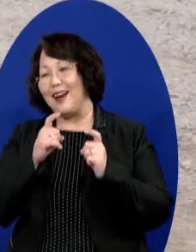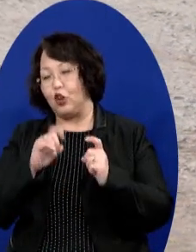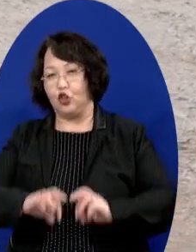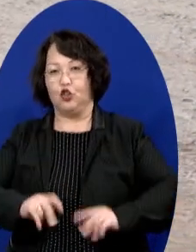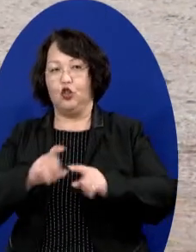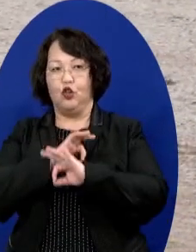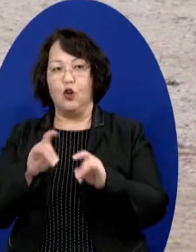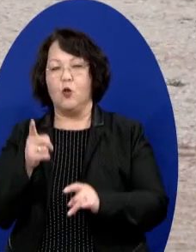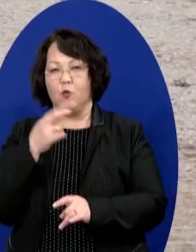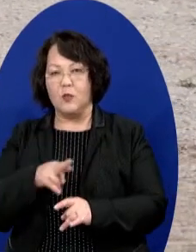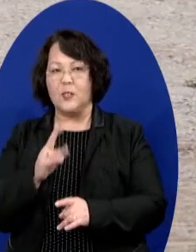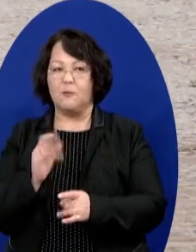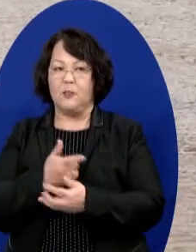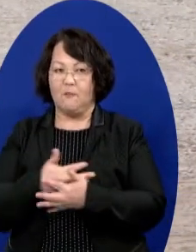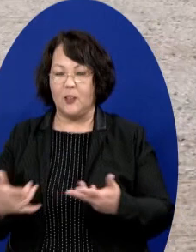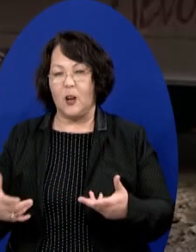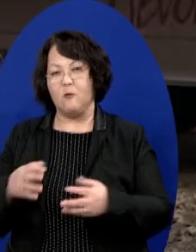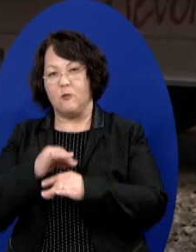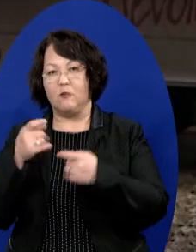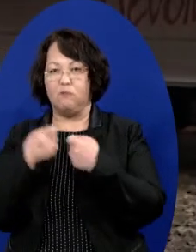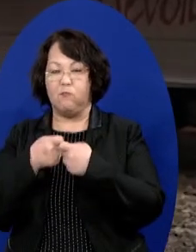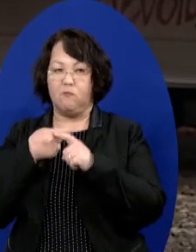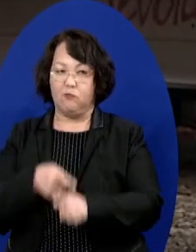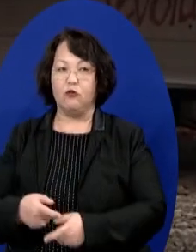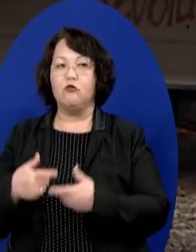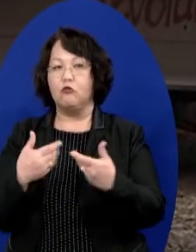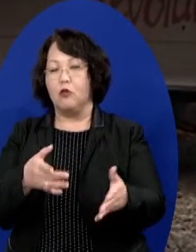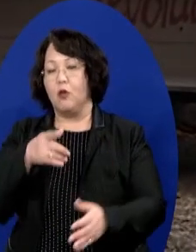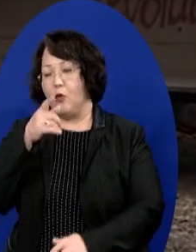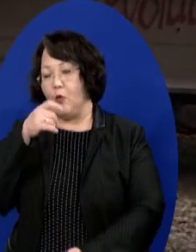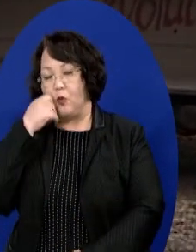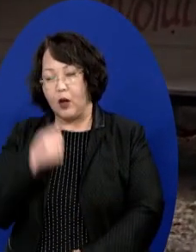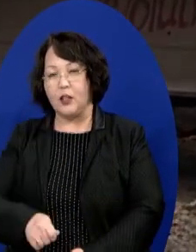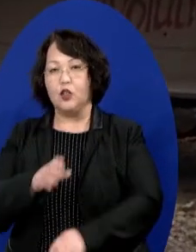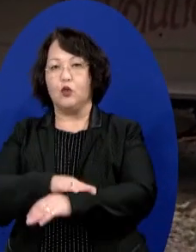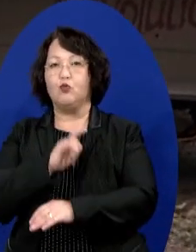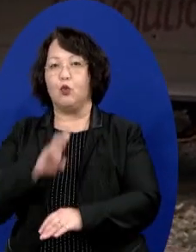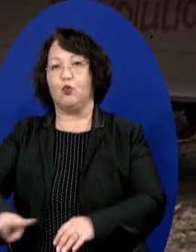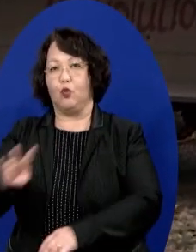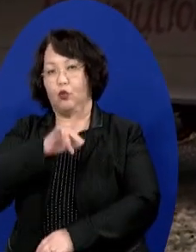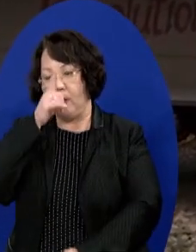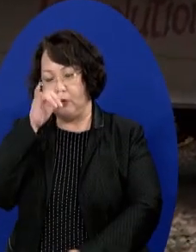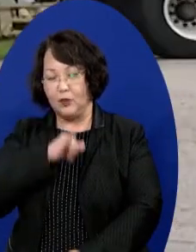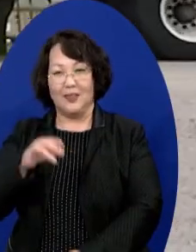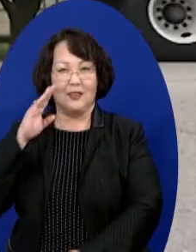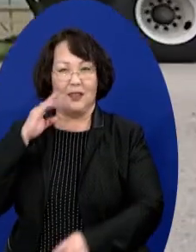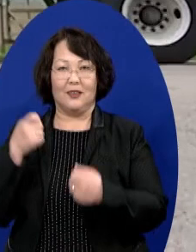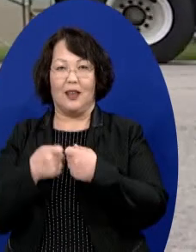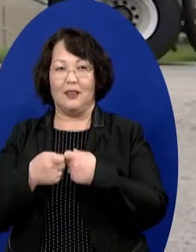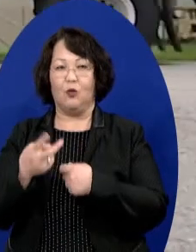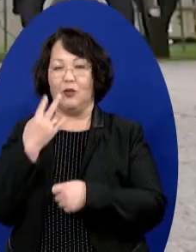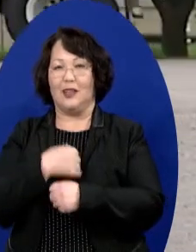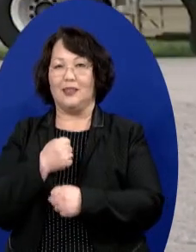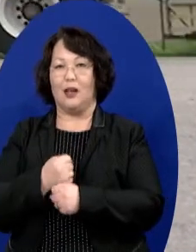Украинд хүнд зэвсэг нийлүүлэхэ мэдэгджээ. За эдгээр зэвсгийн тусламж Украины зүүн бүс нутагт явуулж байгаа Оросын цэрэг дайны ажиллагааны хүчийг сулруулж байна